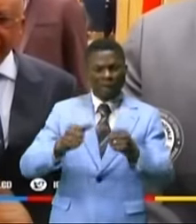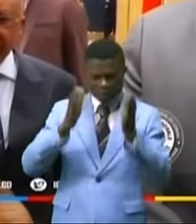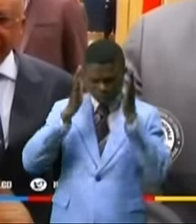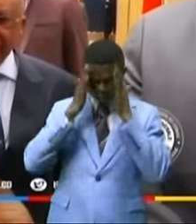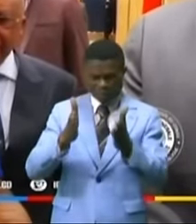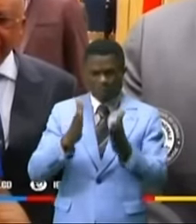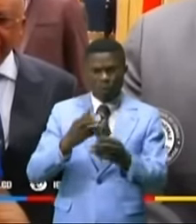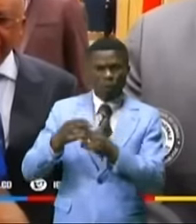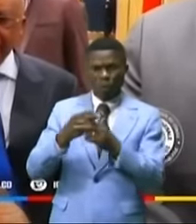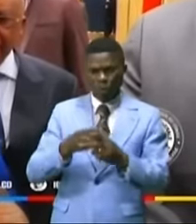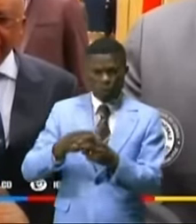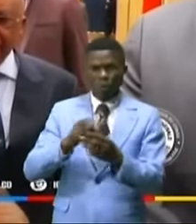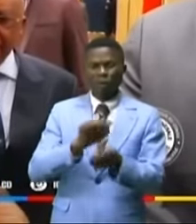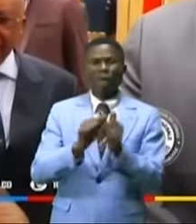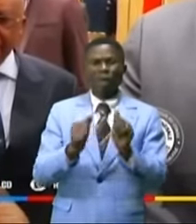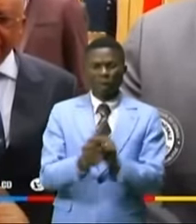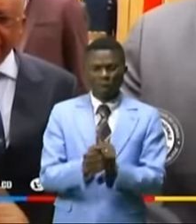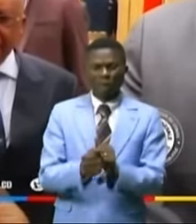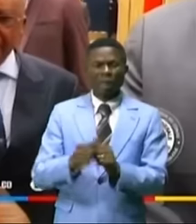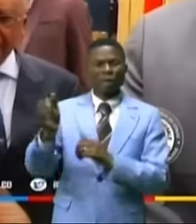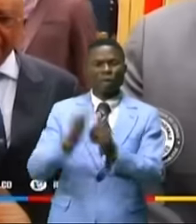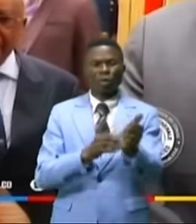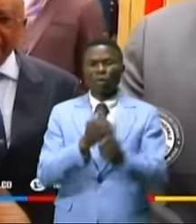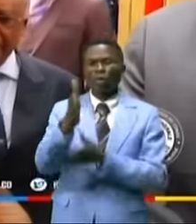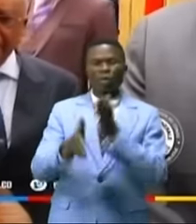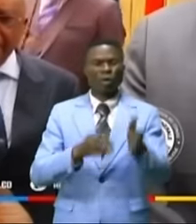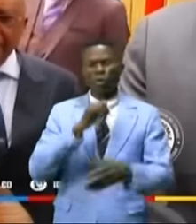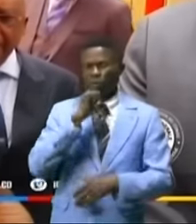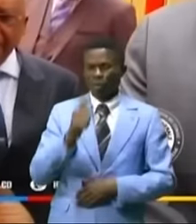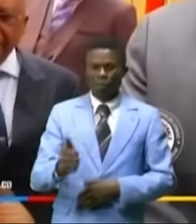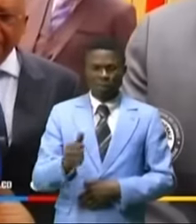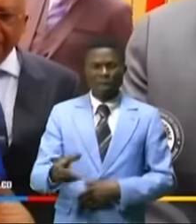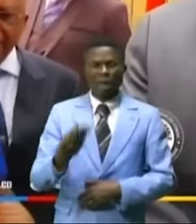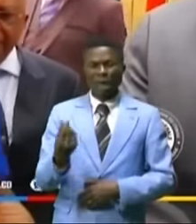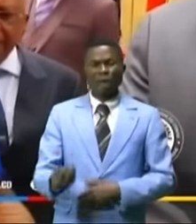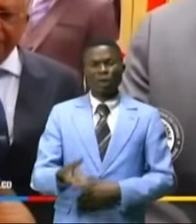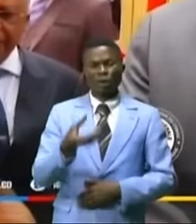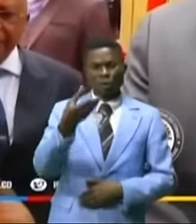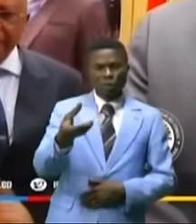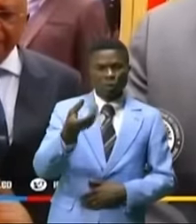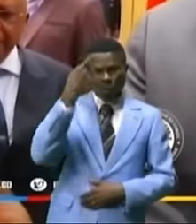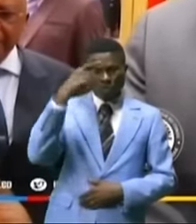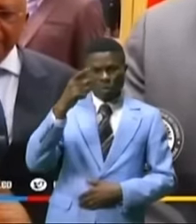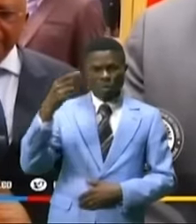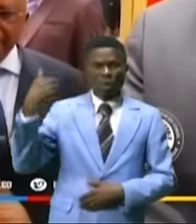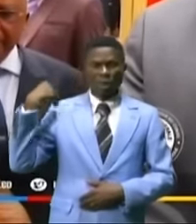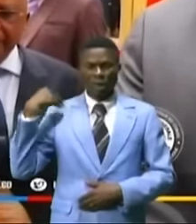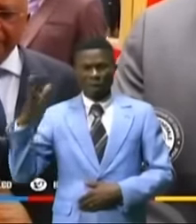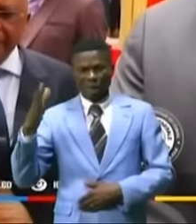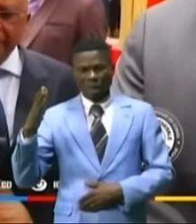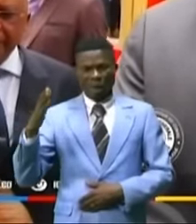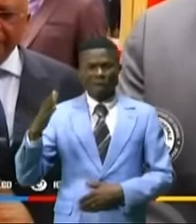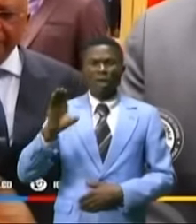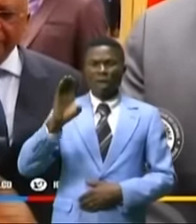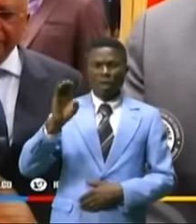là pour veiller à ce que les moyens qui sont en train de mettre à la disposition de la CONAC puissent être